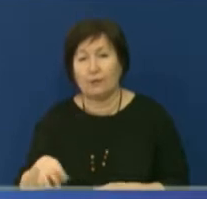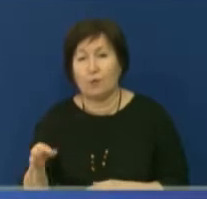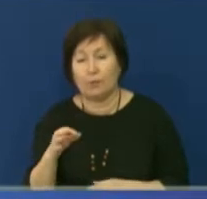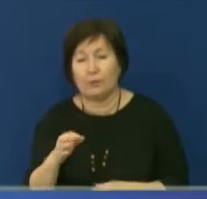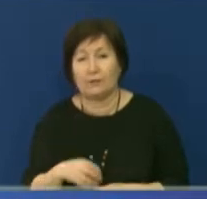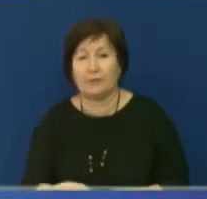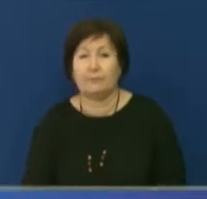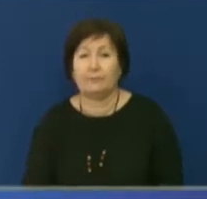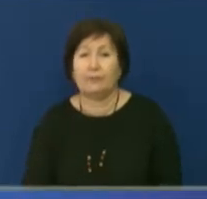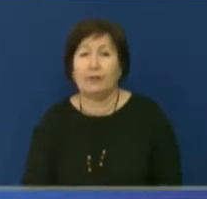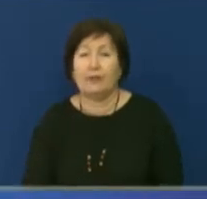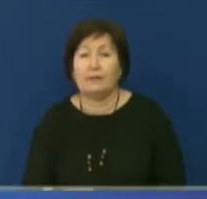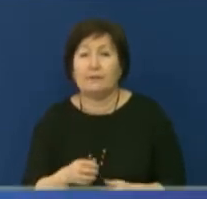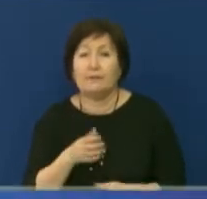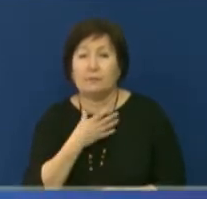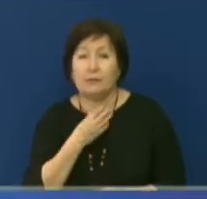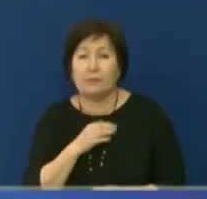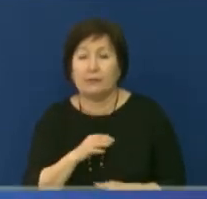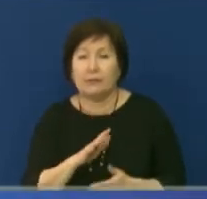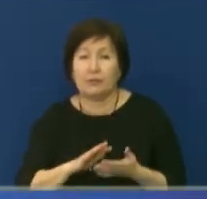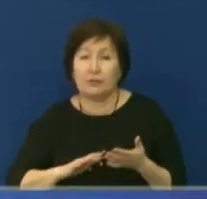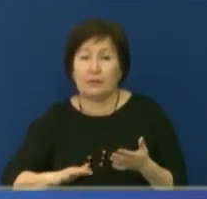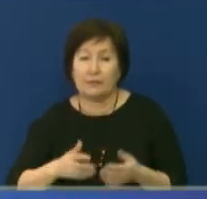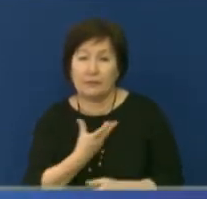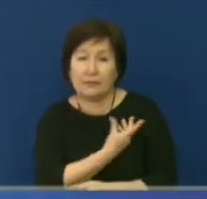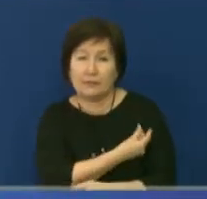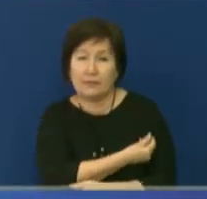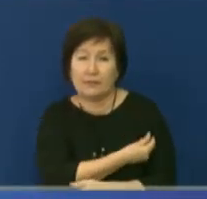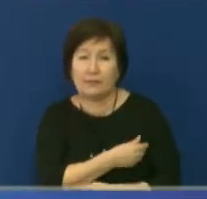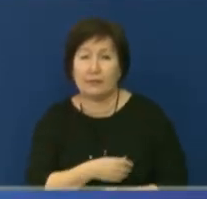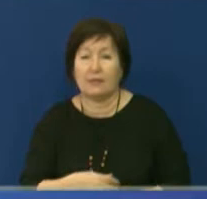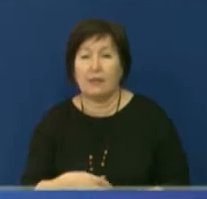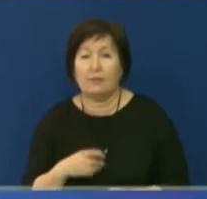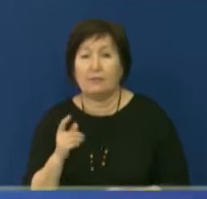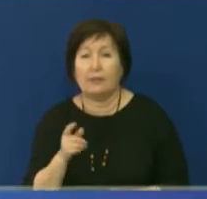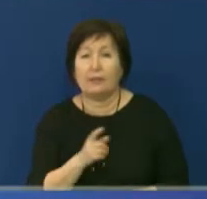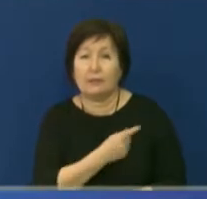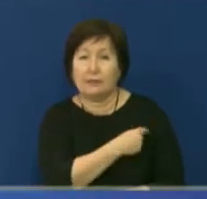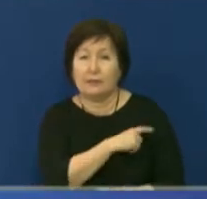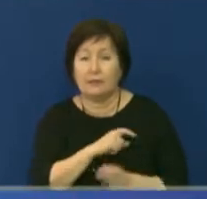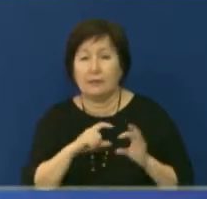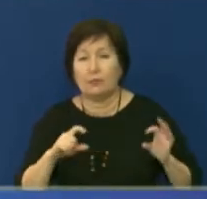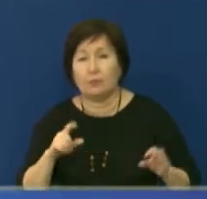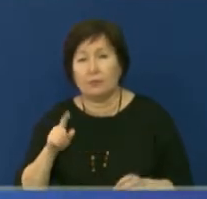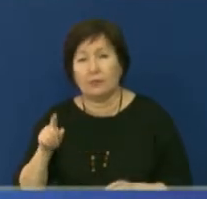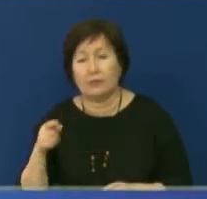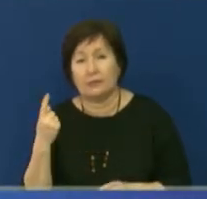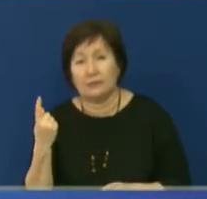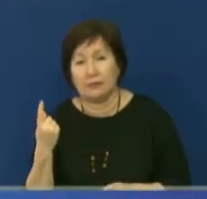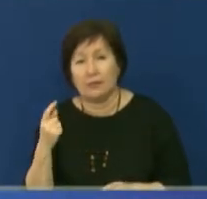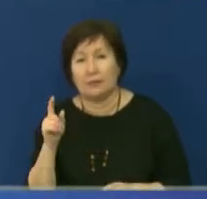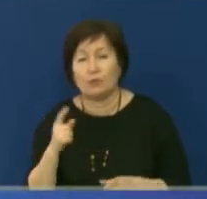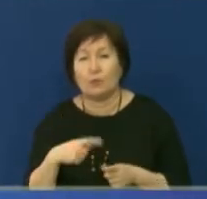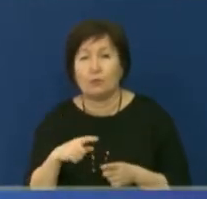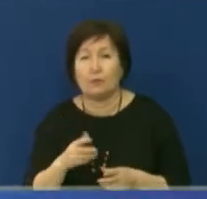В Семее продолжается вакцинация. В городской поликлинике первичной медико-санитарной помощи номер 1 первым компонентом вакцины против